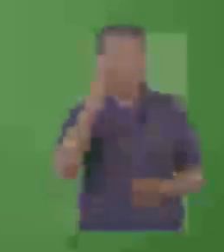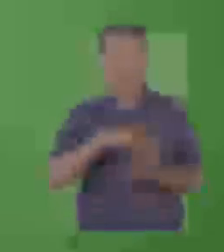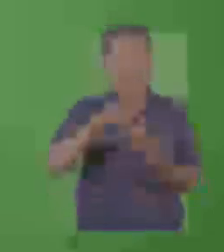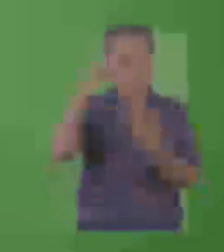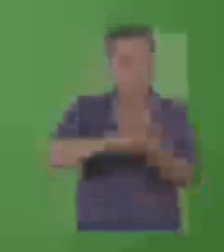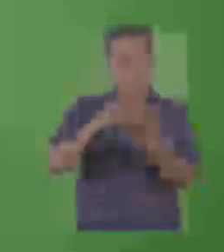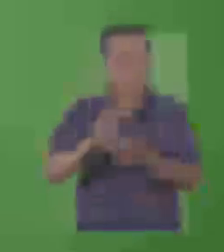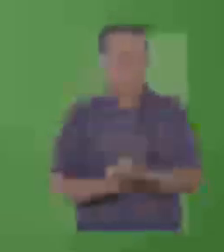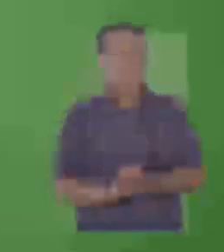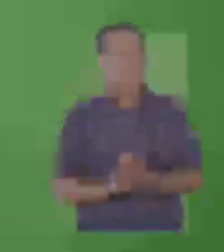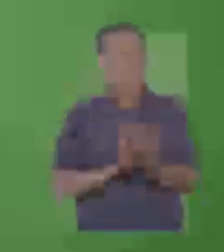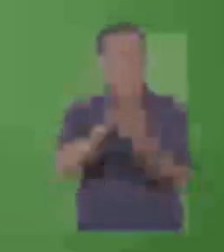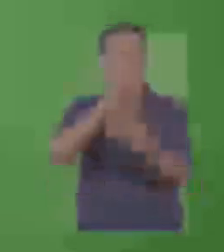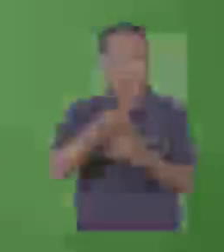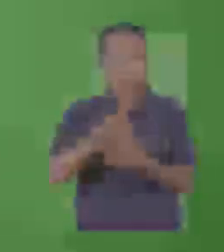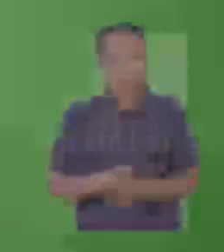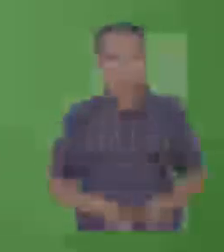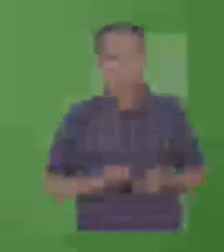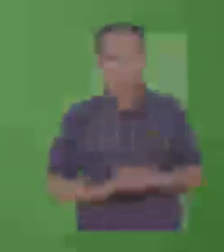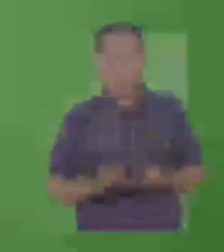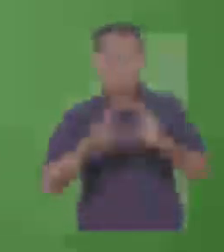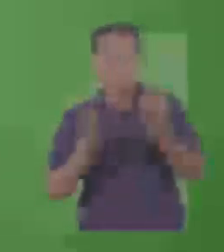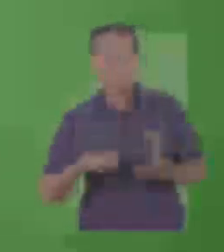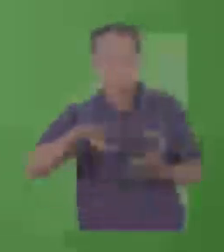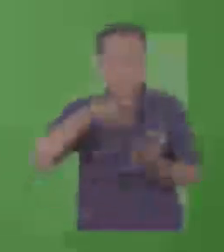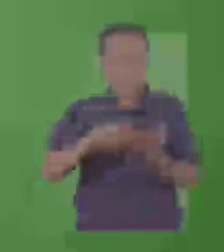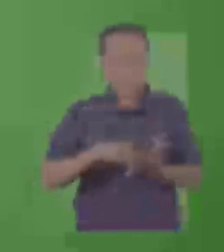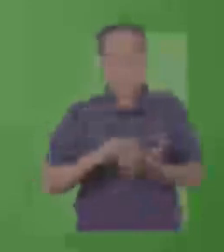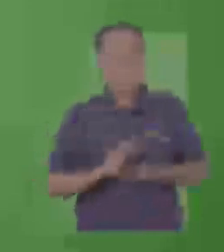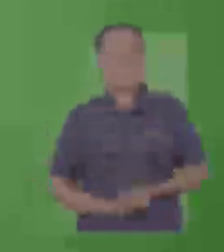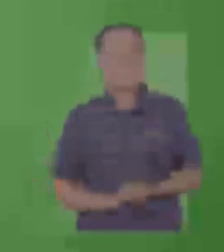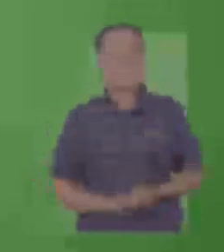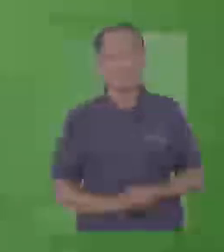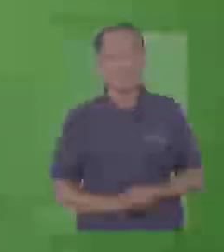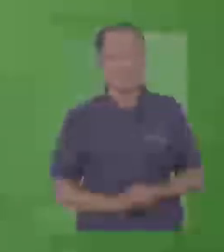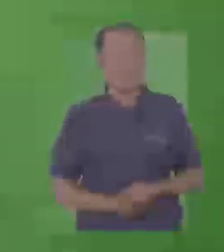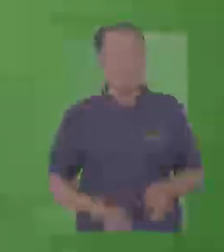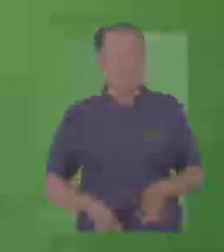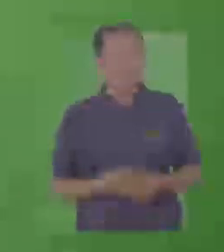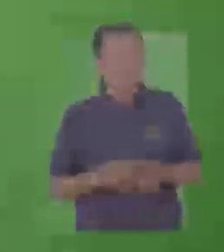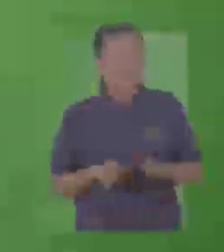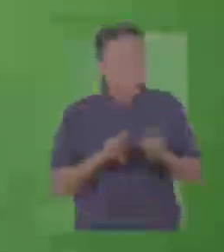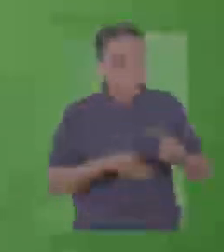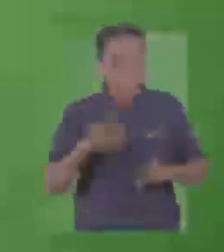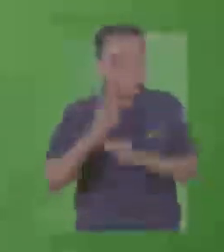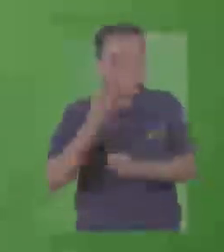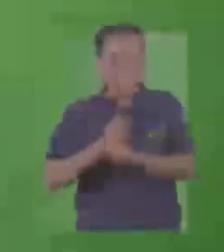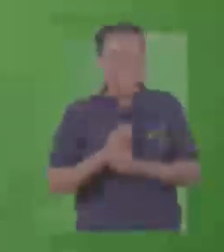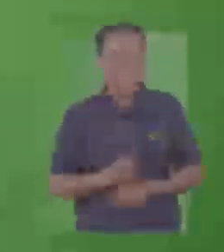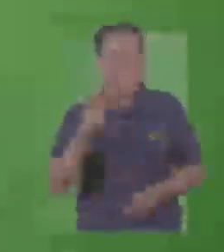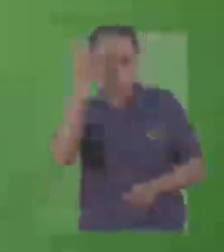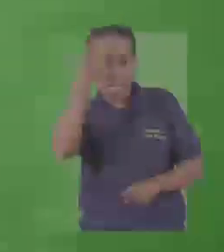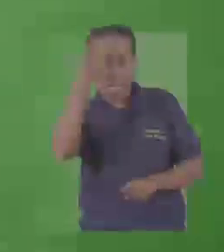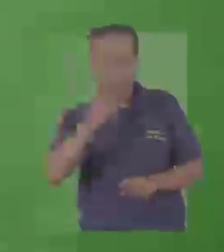Cette intervention de l'État ne fait pas obstacle à l'évolution d'entreprises privées, parmi lesquelles on